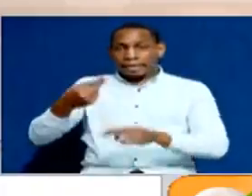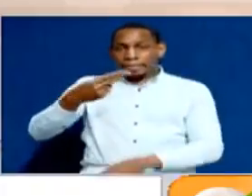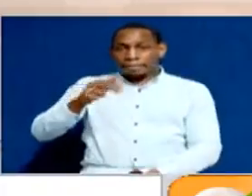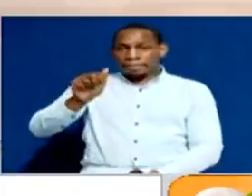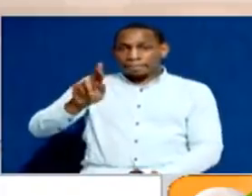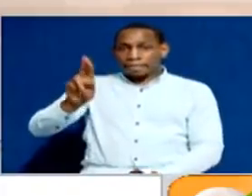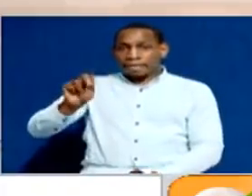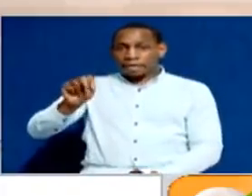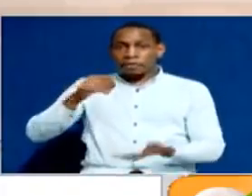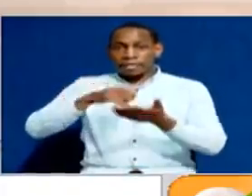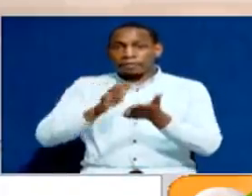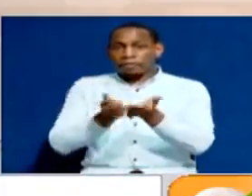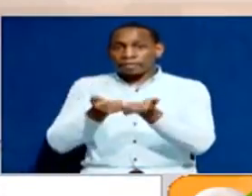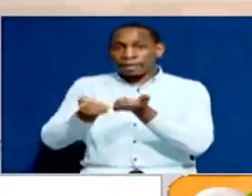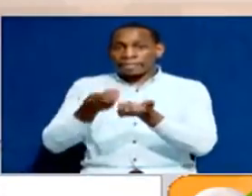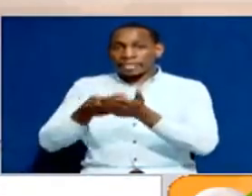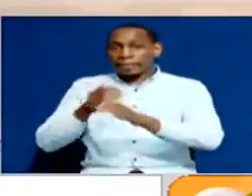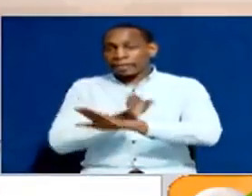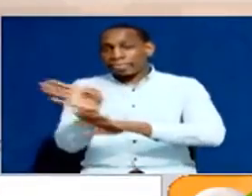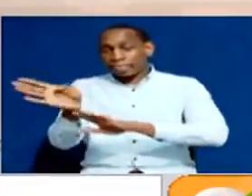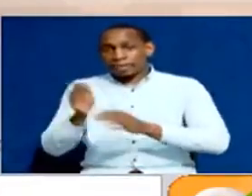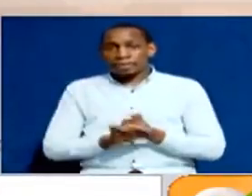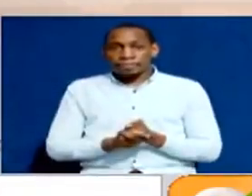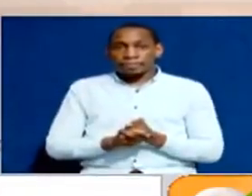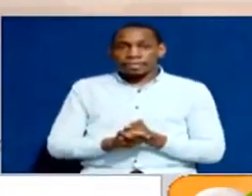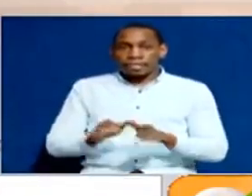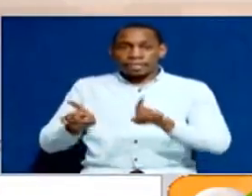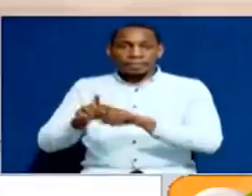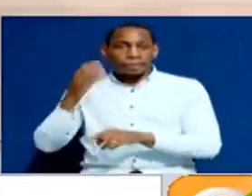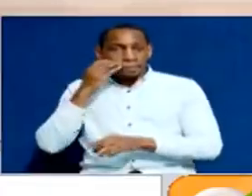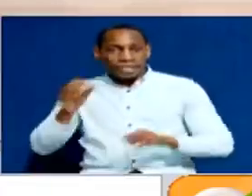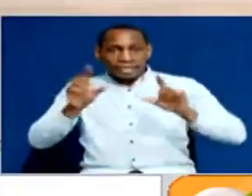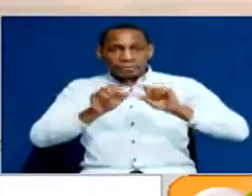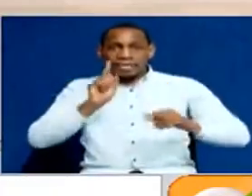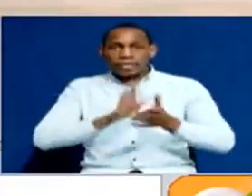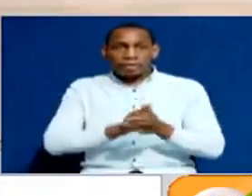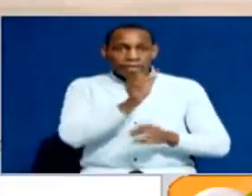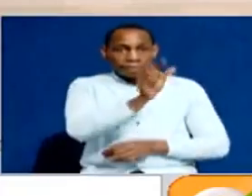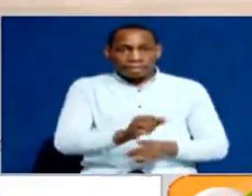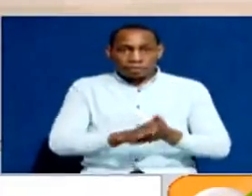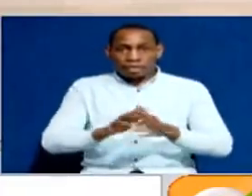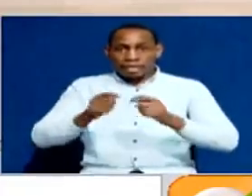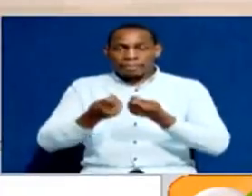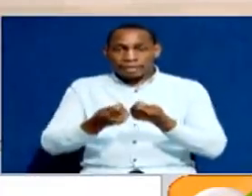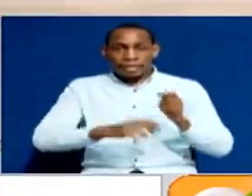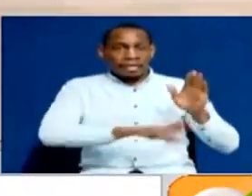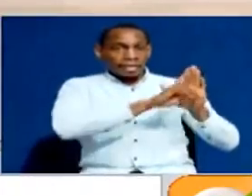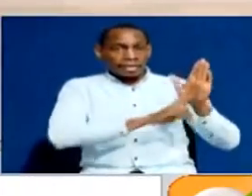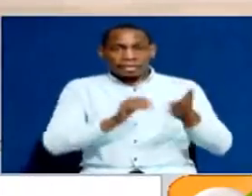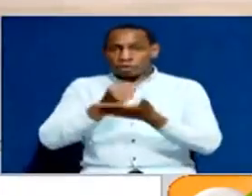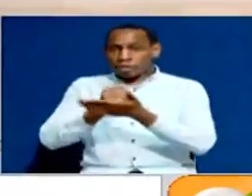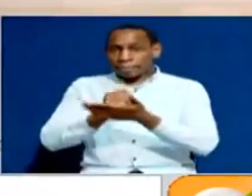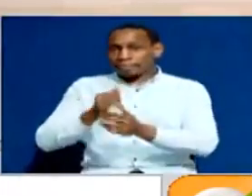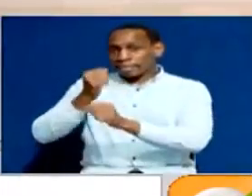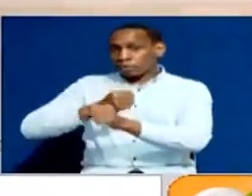Aydin amehusishwa na biashara ya pesa haramu. Matiang'i pia anasema Aydin alikiuka masharti ya pasi aliyopewa